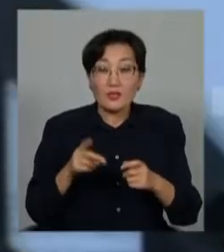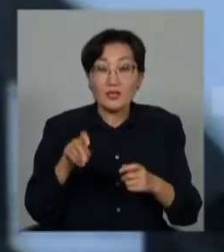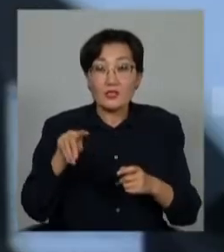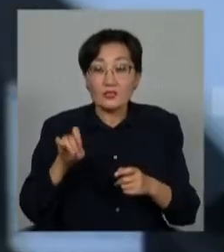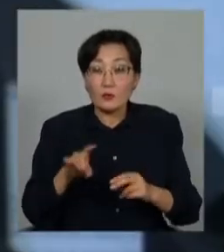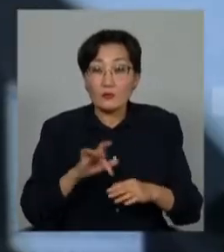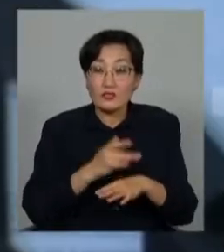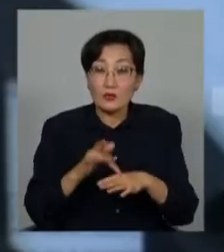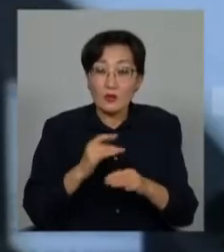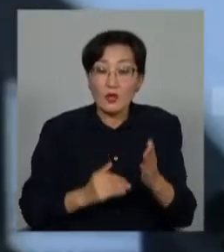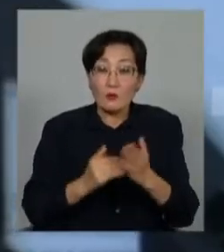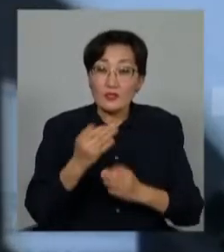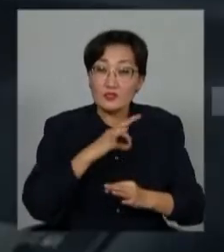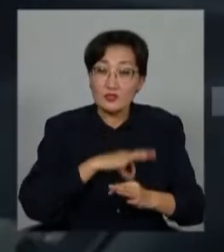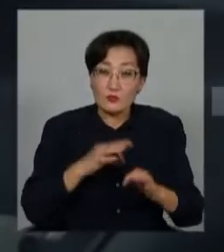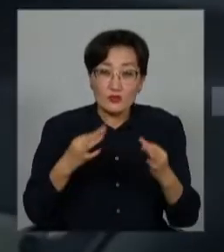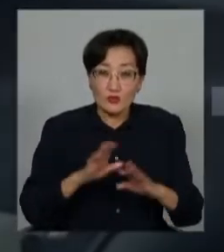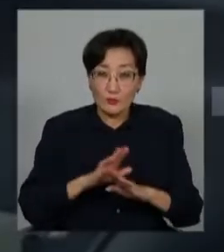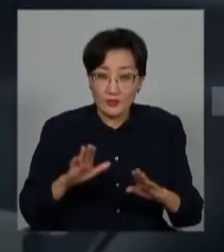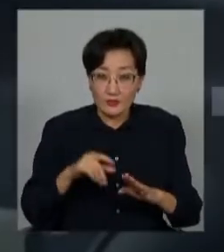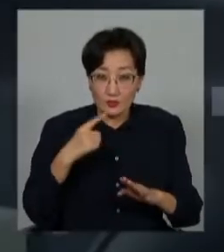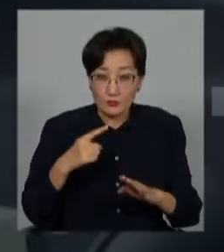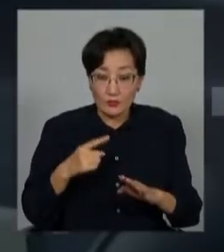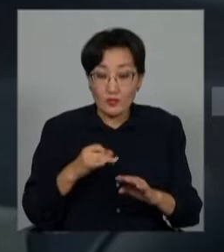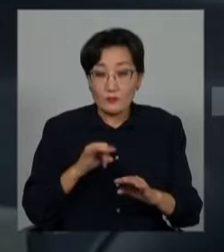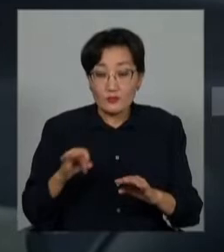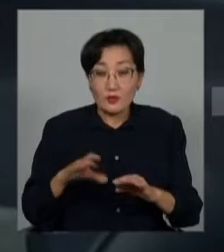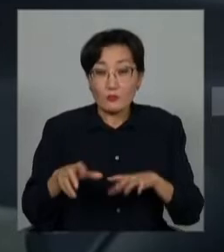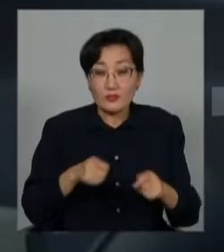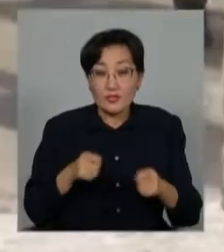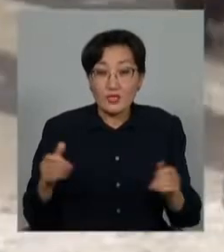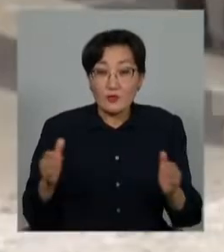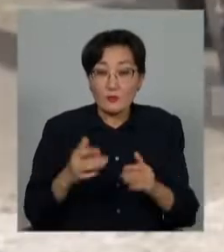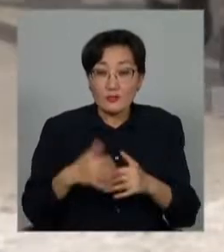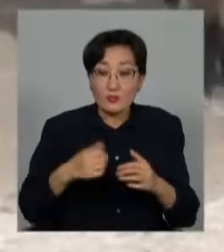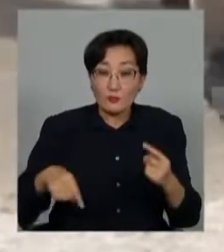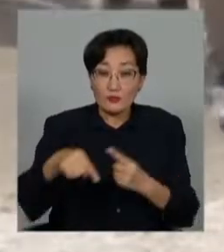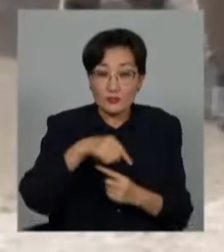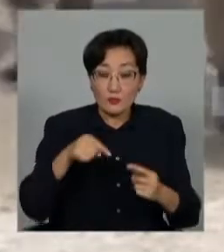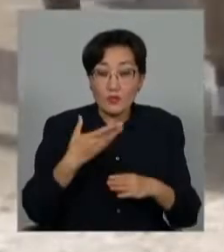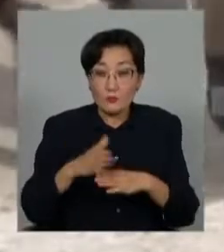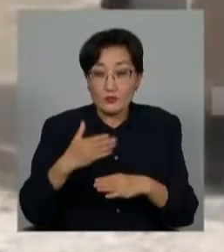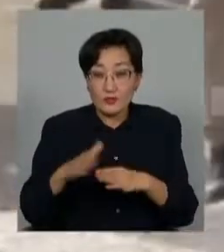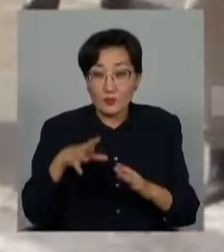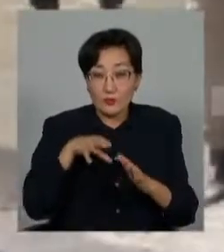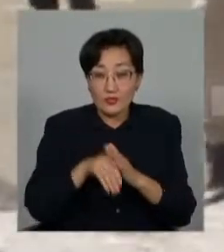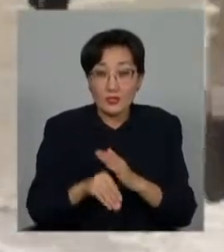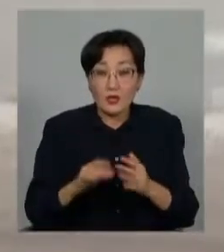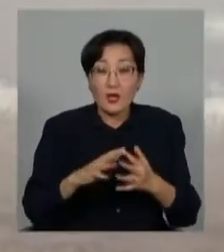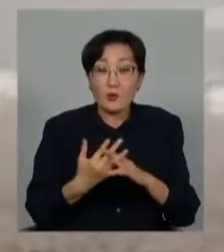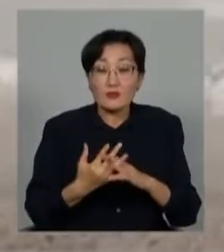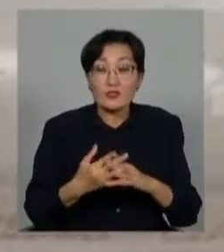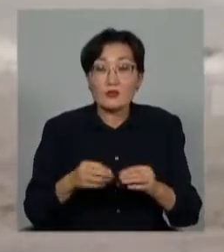коллекторлардың қызметтерін асыра пайдалануға жол бермеу керек деді. Сондай-ақ президент шағын және орта бизнесті несиелеу, оның ішінде